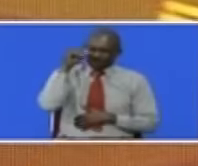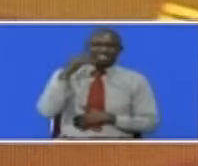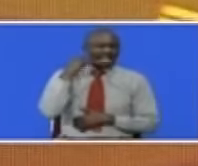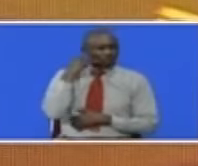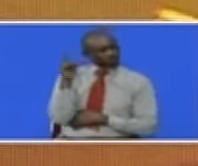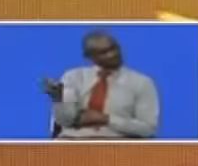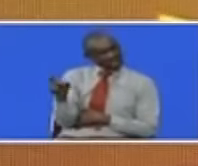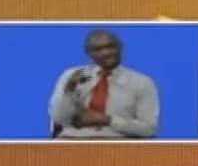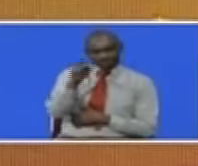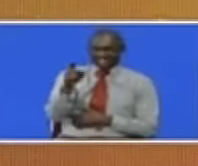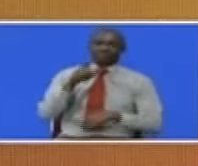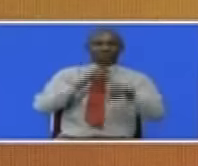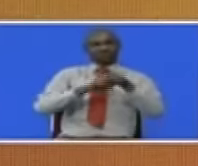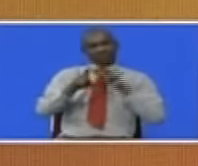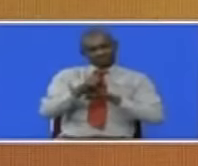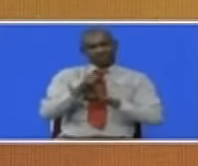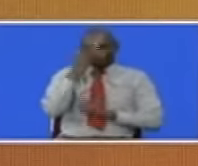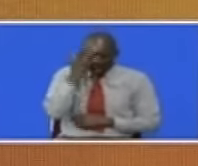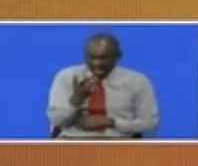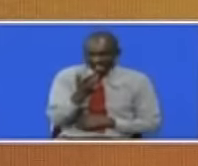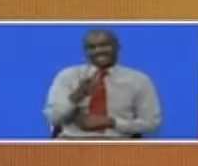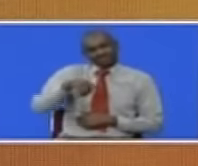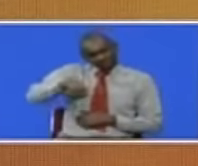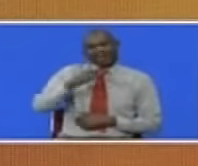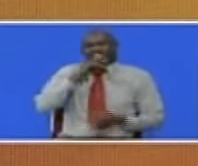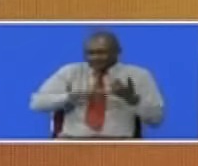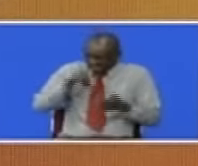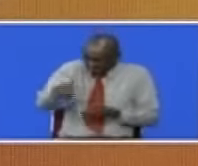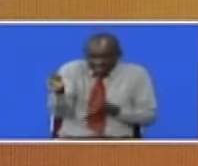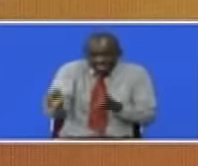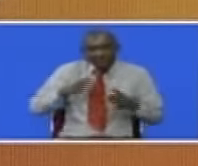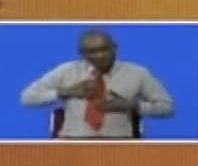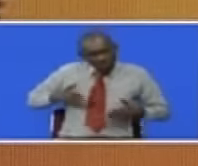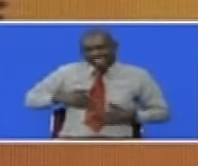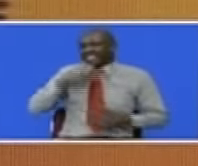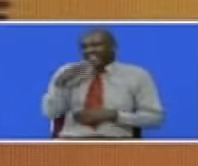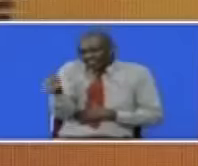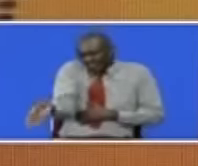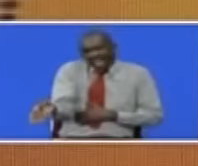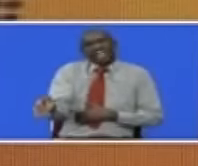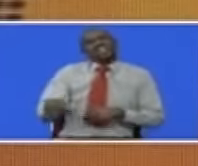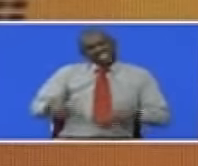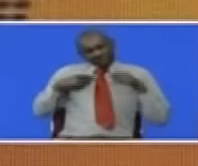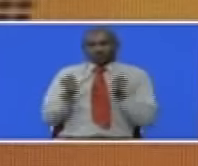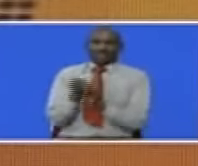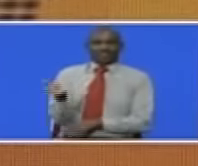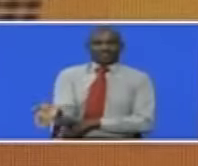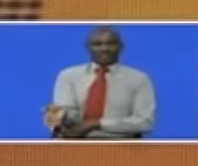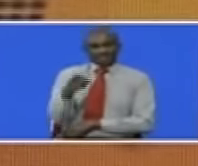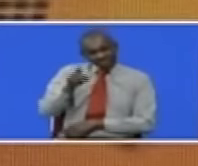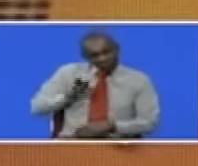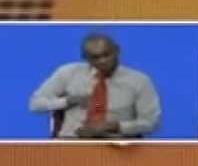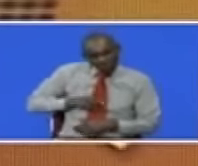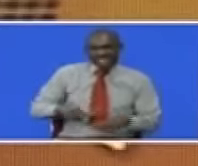Nakuru ametiwa nguvuni kwa kukaa na mwili wa marehemu mumewe nyumbani kwake kwa siku kadhaa. Inadaiwa kuwa mwanamke